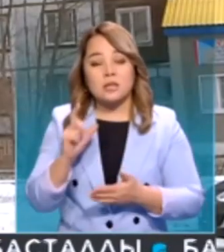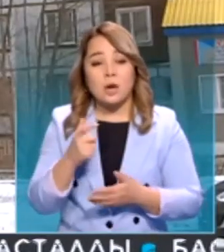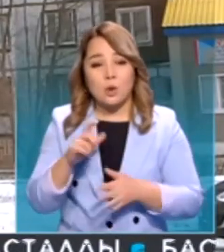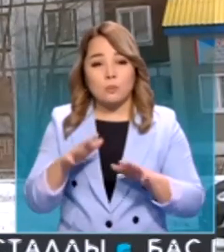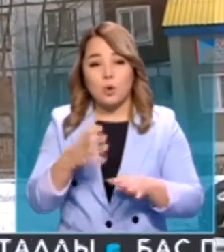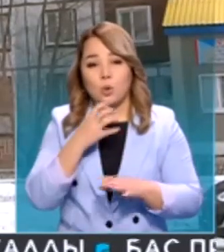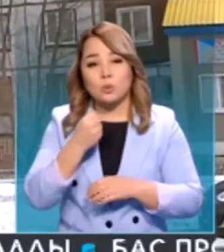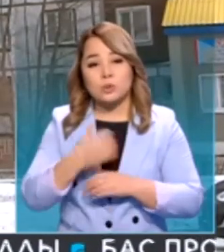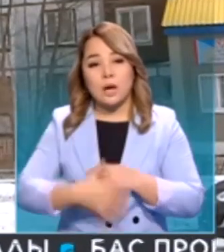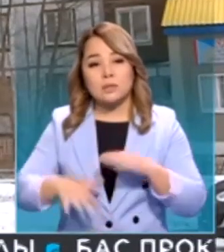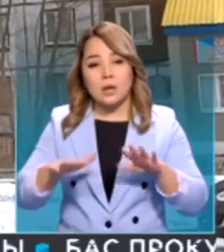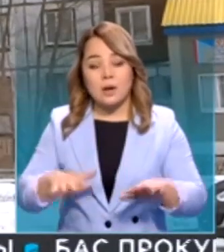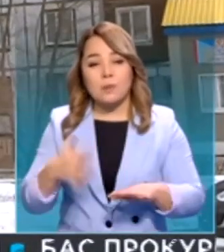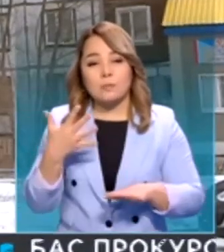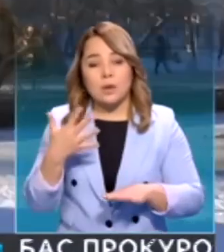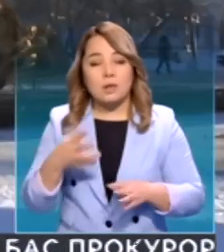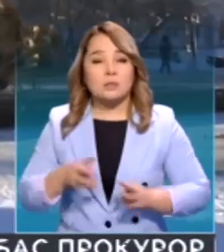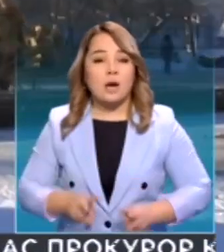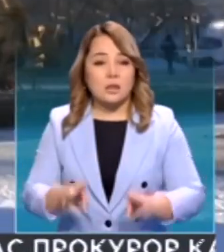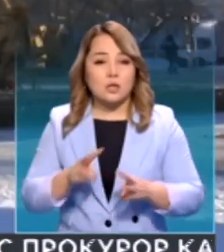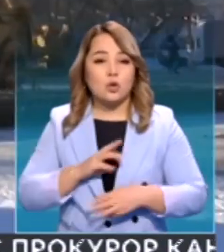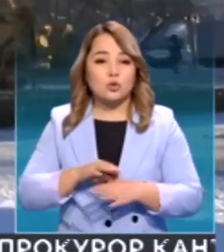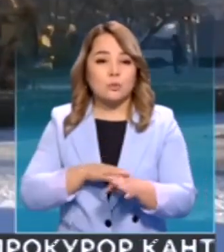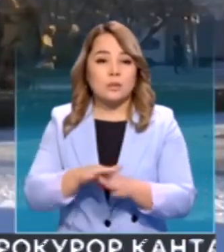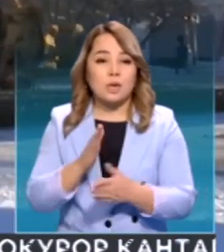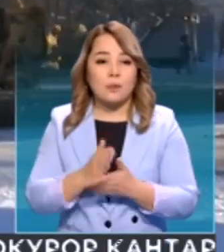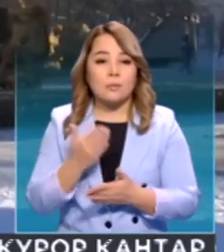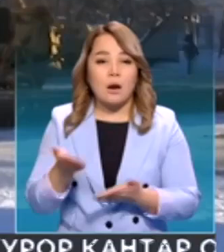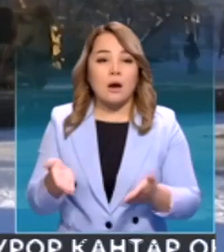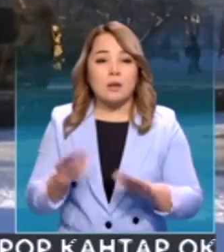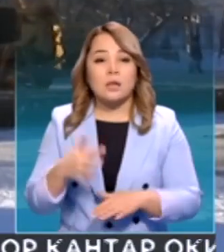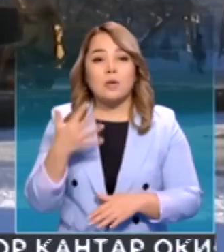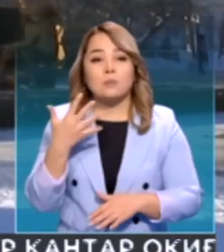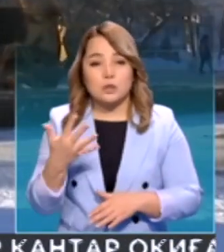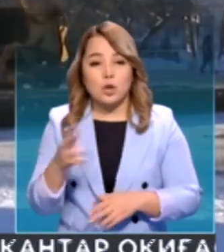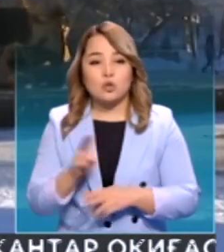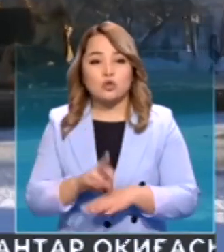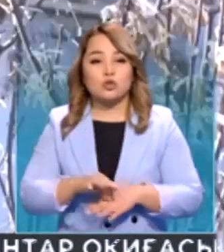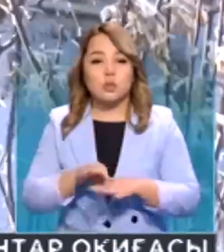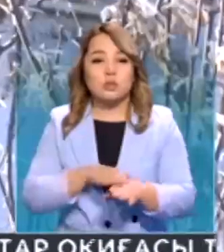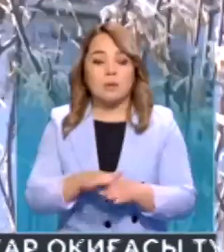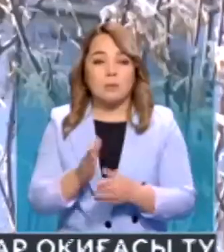Екібастұздағы жылу орталығында 5 қазандық қана жұмыс істеп тұр, қалған 5-еуін жөндеп жатыр.